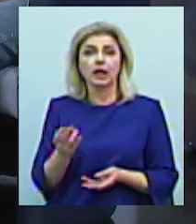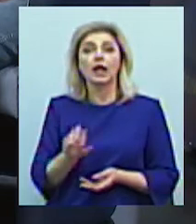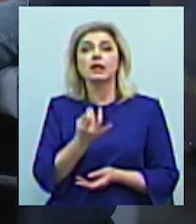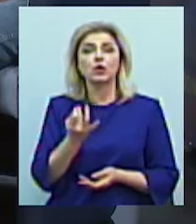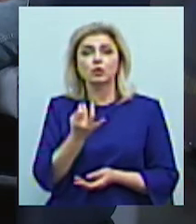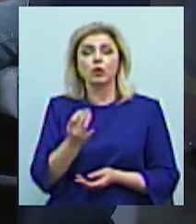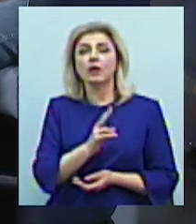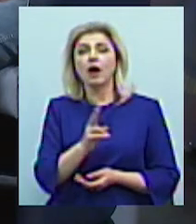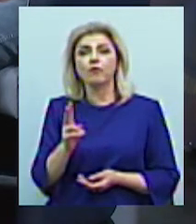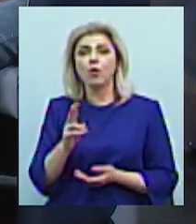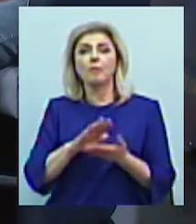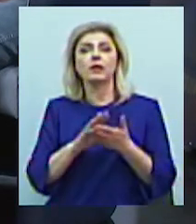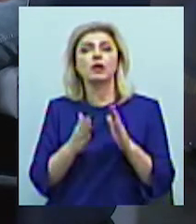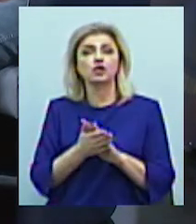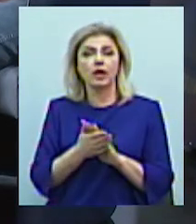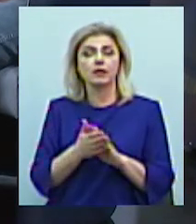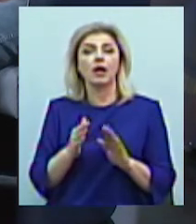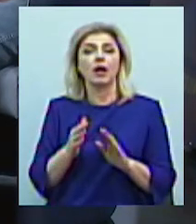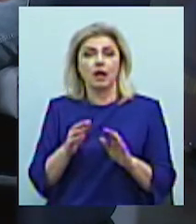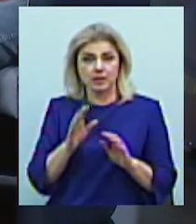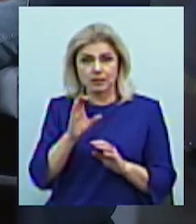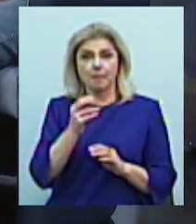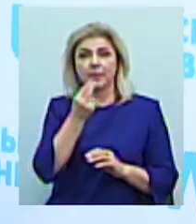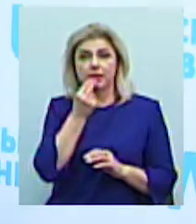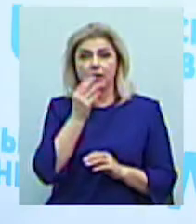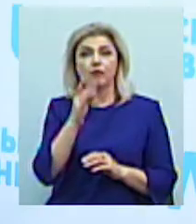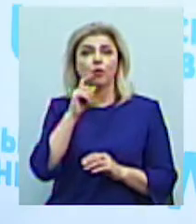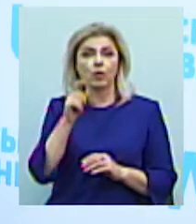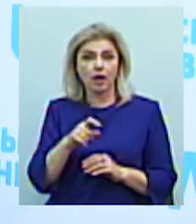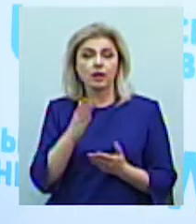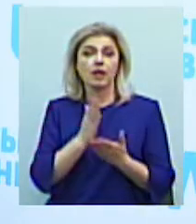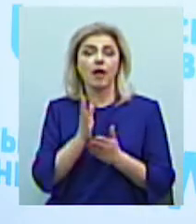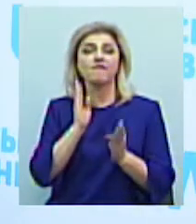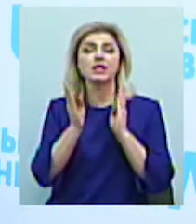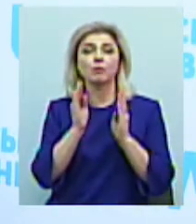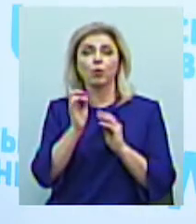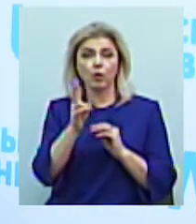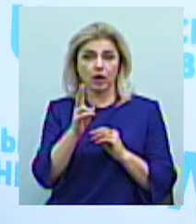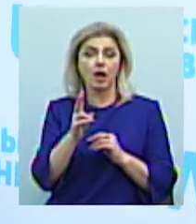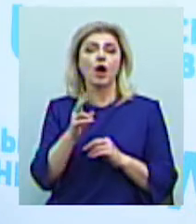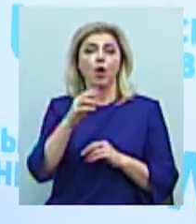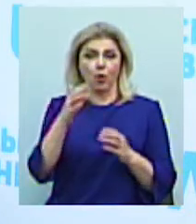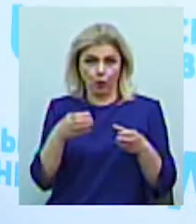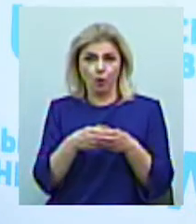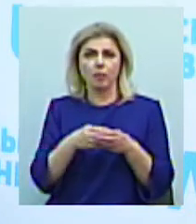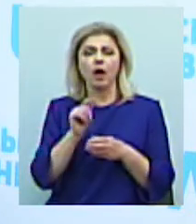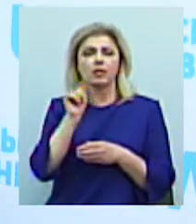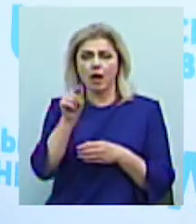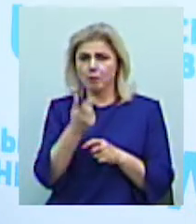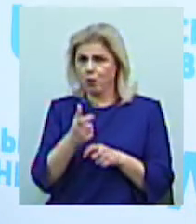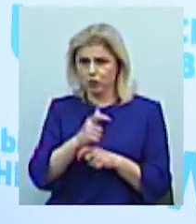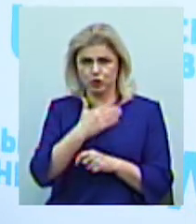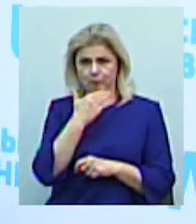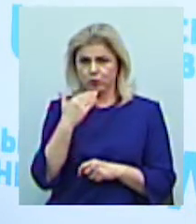интересует кого-то положение дел с питанием в Украине, есть в Фейсбуке группа «Батьки СОС», там очень много жалоб.